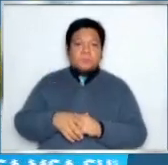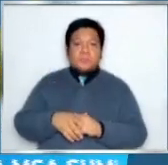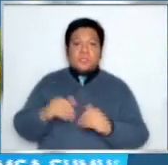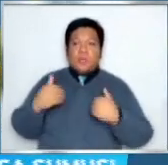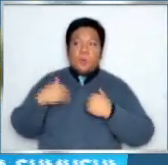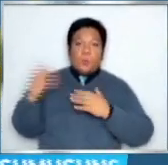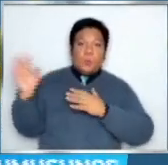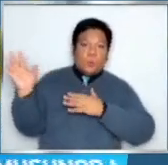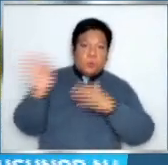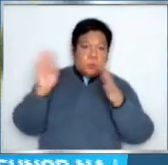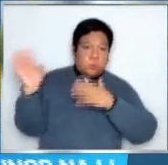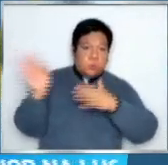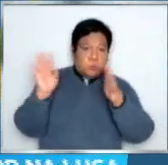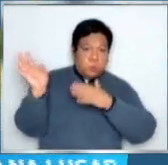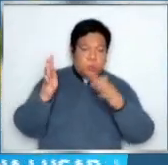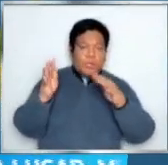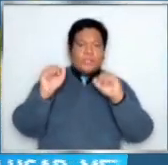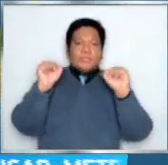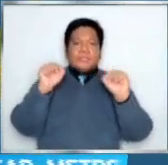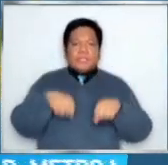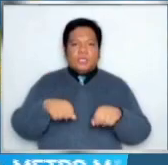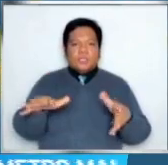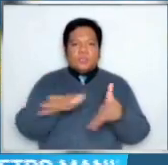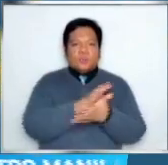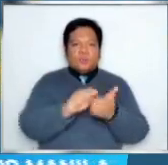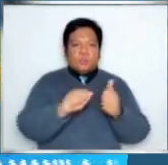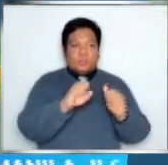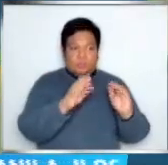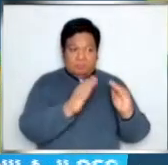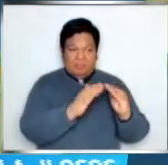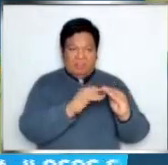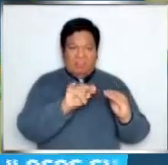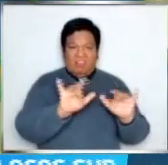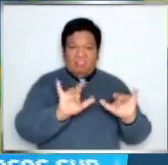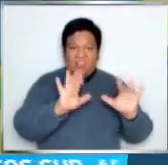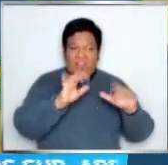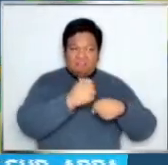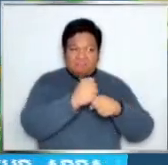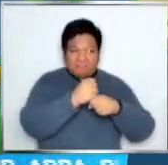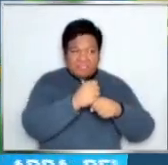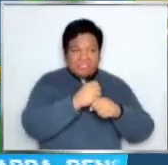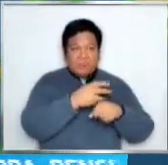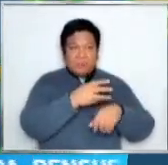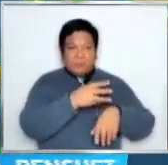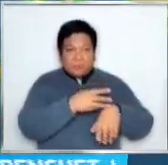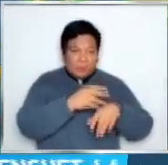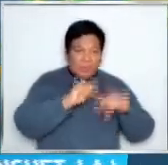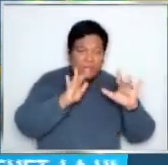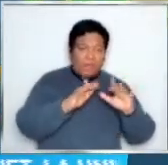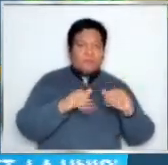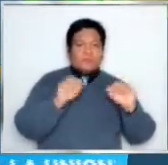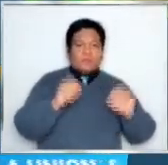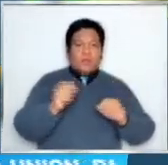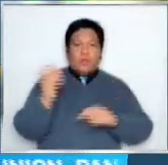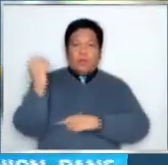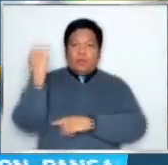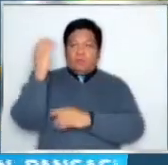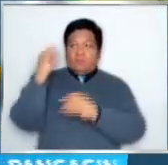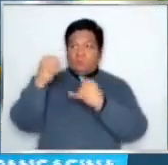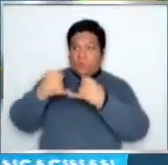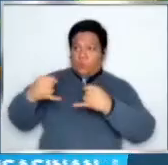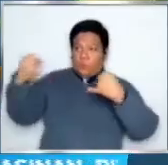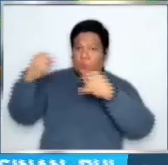Pwedeng makasira ng mga bahay na gawa sa mga light materials, pwedeng makapagpatumba ng mga poste ng kuryente, maputol ang mga linya ng